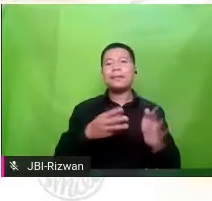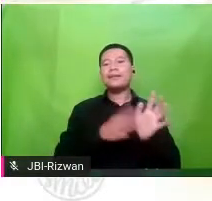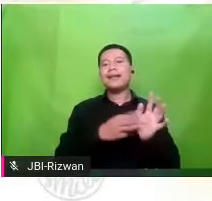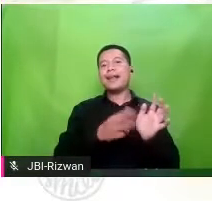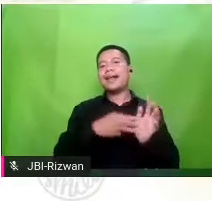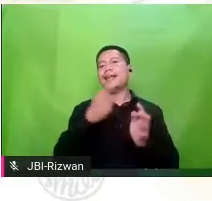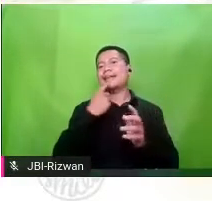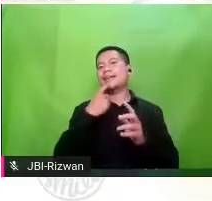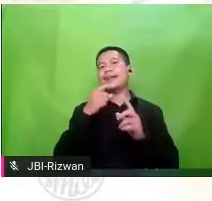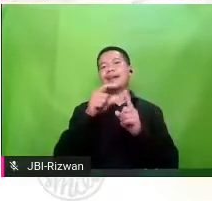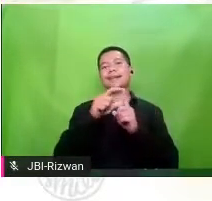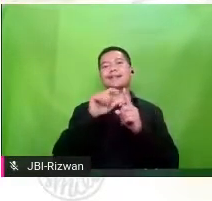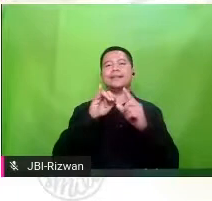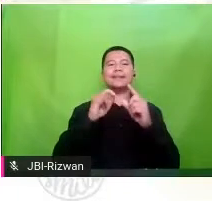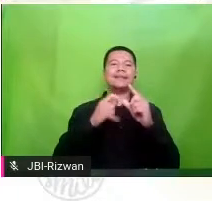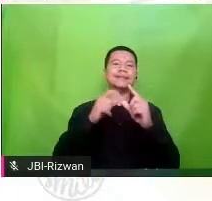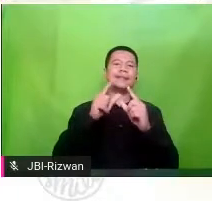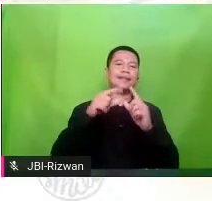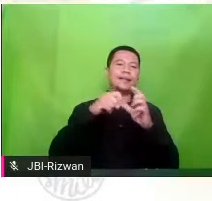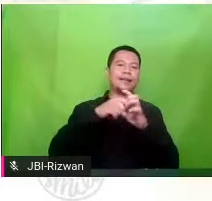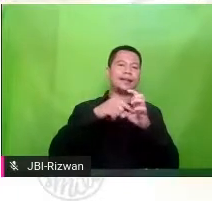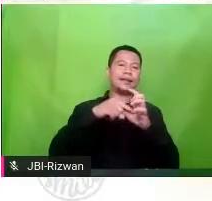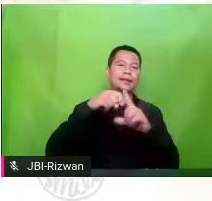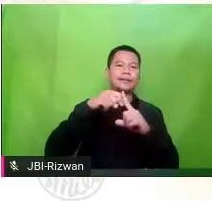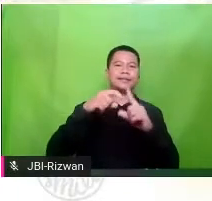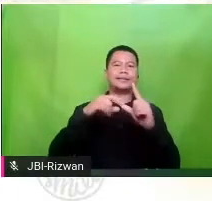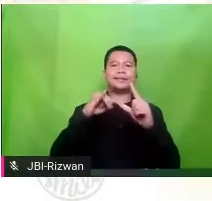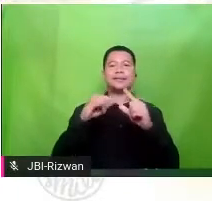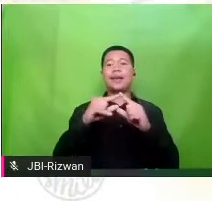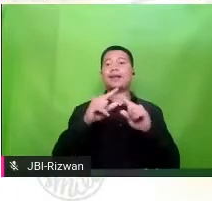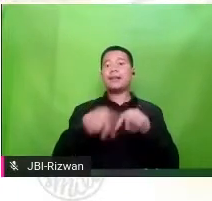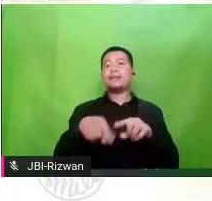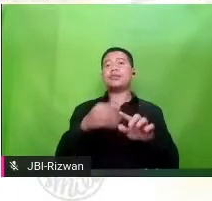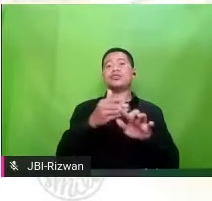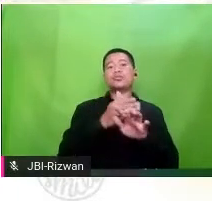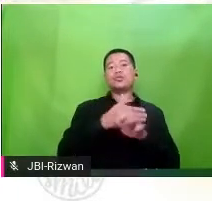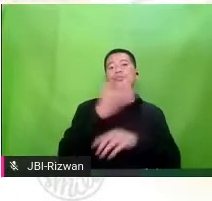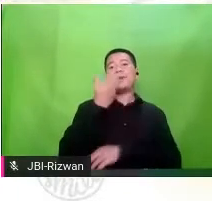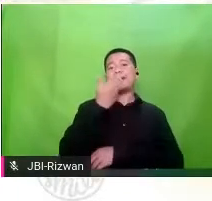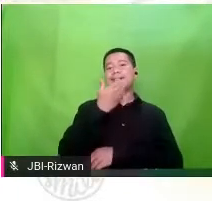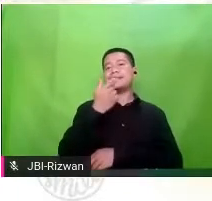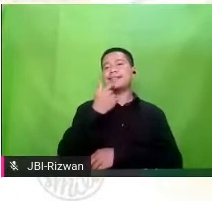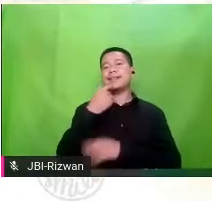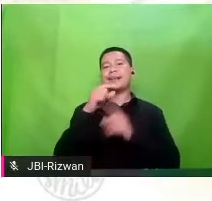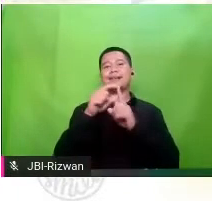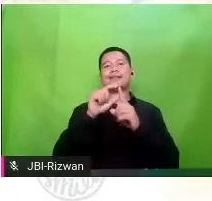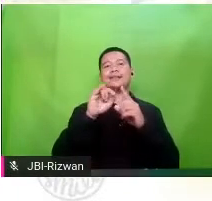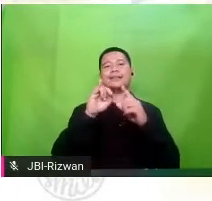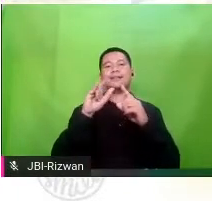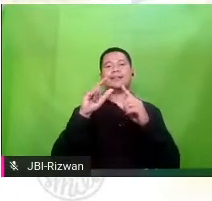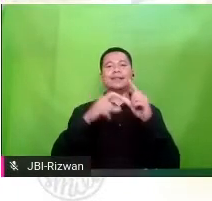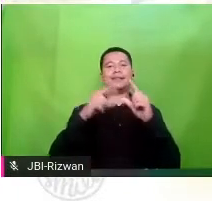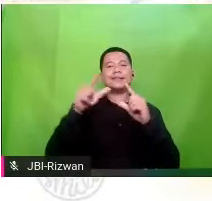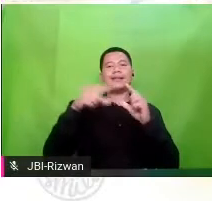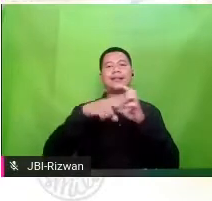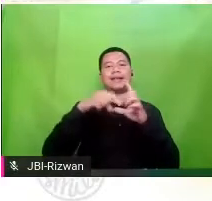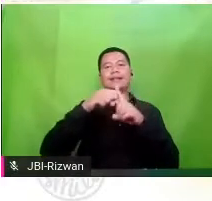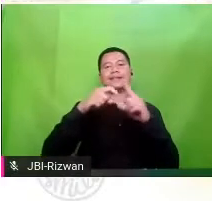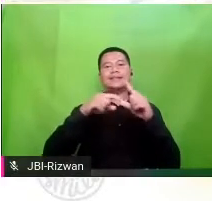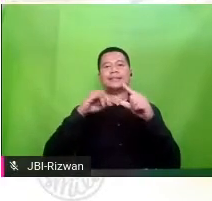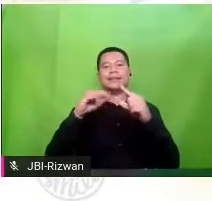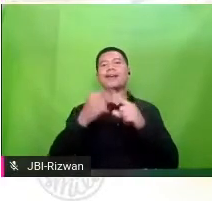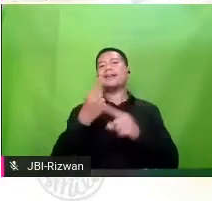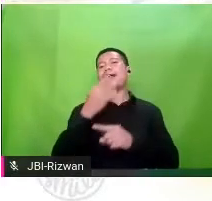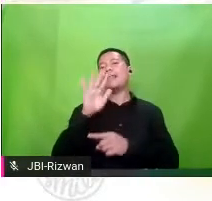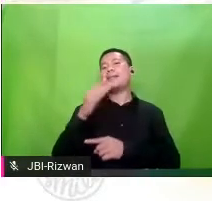disleksia. Tapi sebelum nanti kita bahas tentang disleksi, akan disampaikan oleh Dr. Tian di sesi